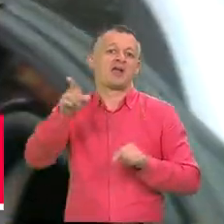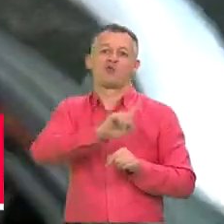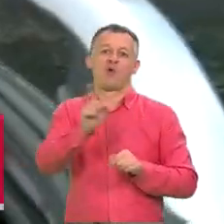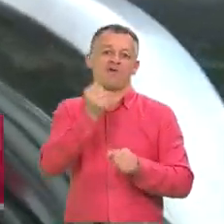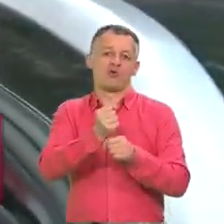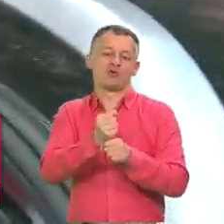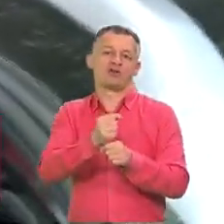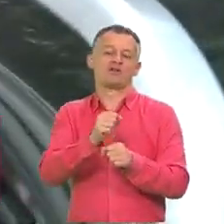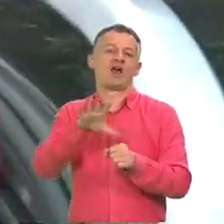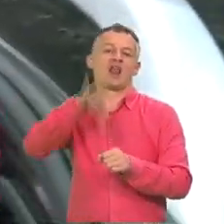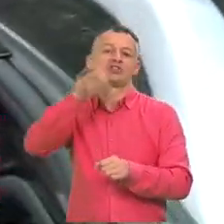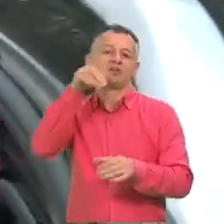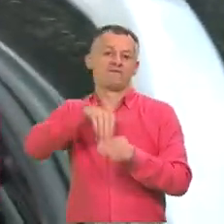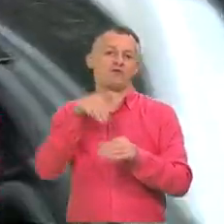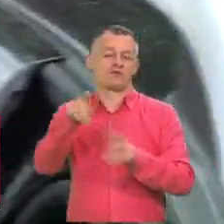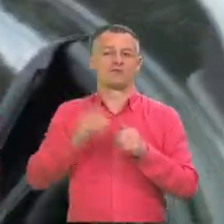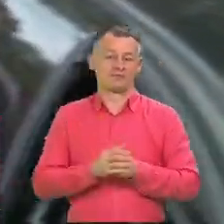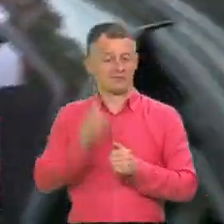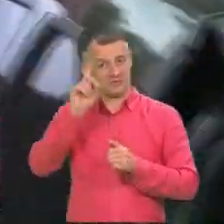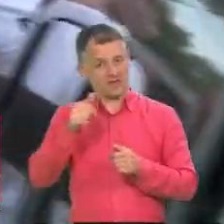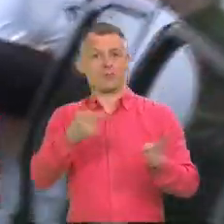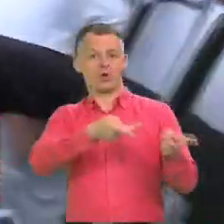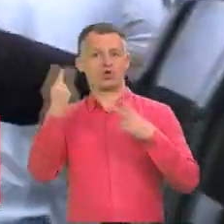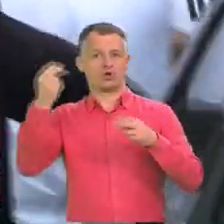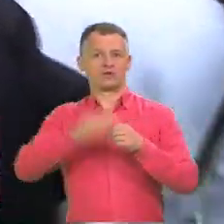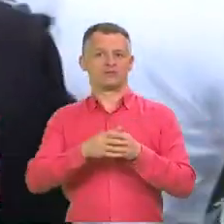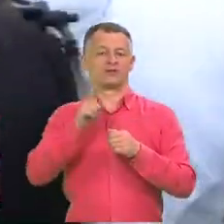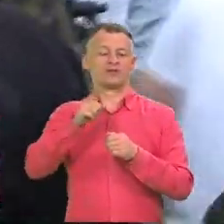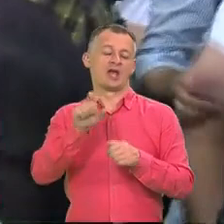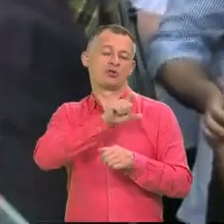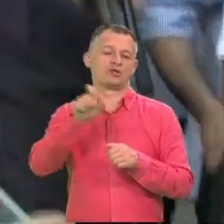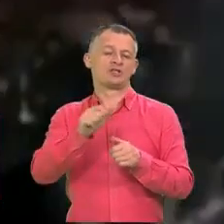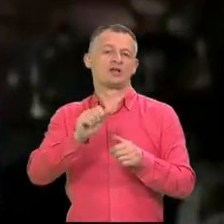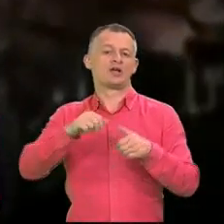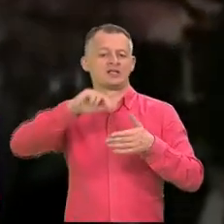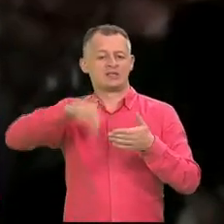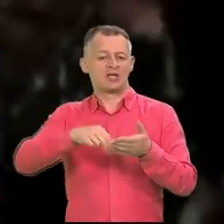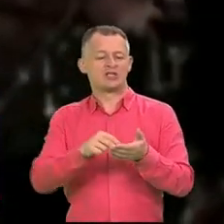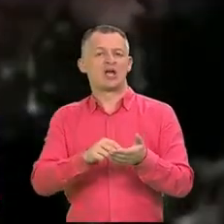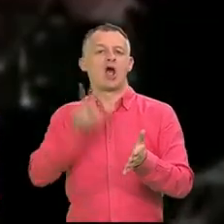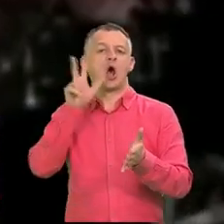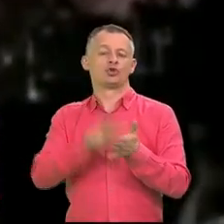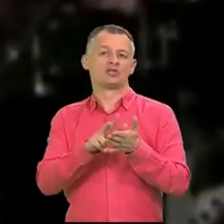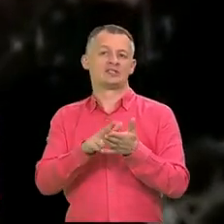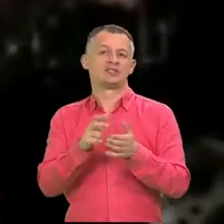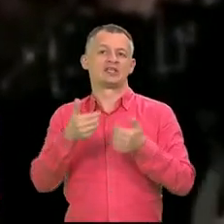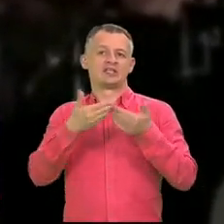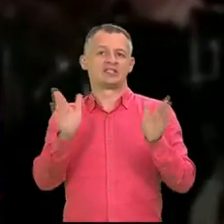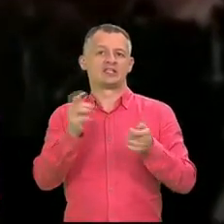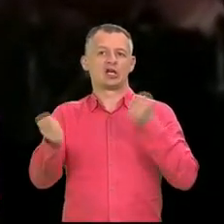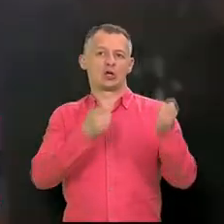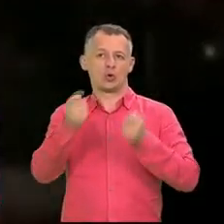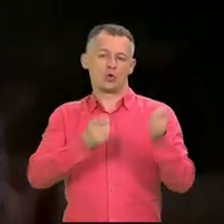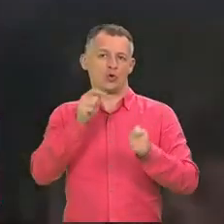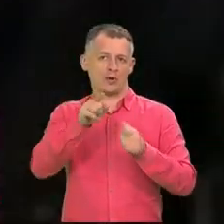Piedone a fost acuzat inițial că a semnat autorizațiile de funcționare a clubului colectiv, cu încălcarea prevederilor legale legate de